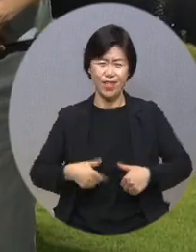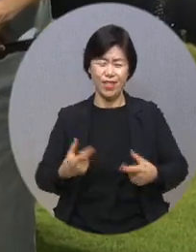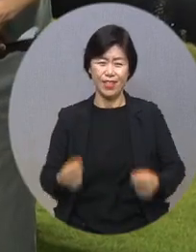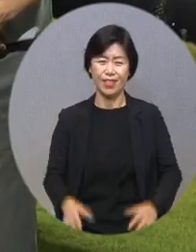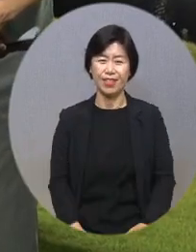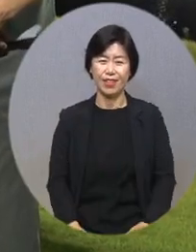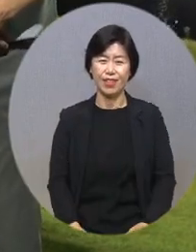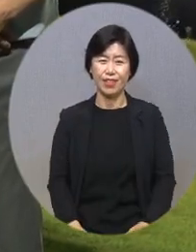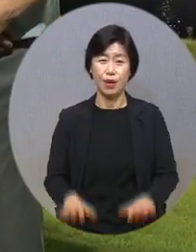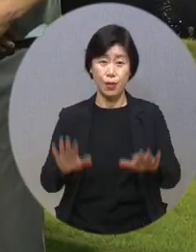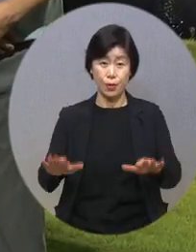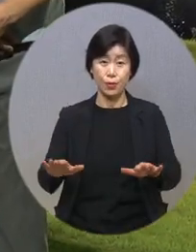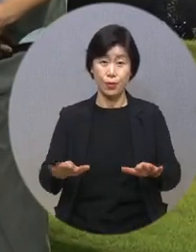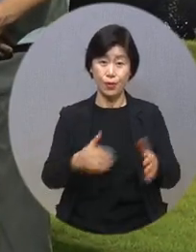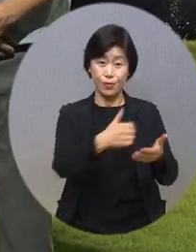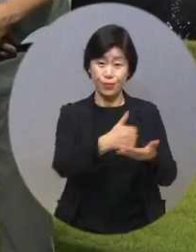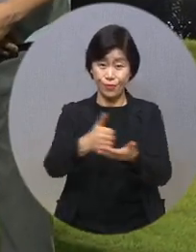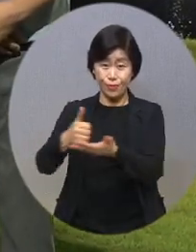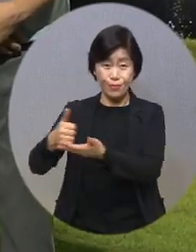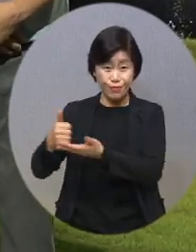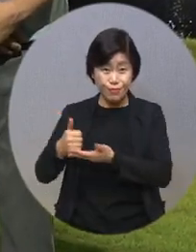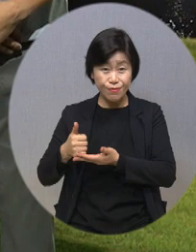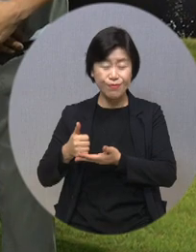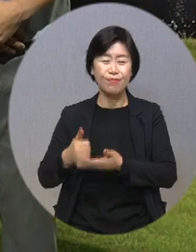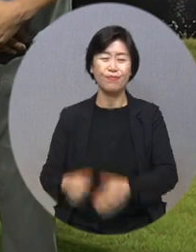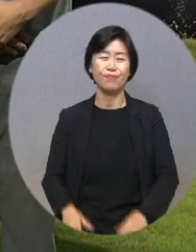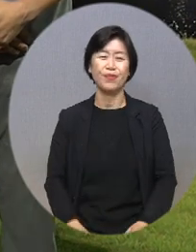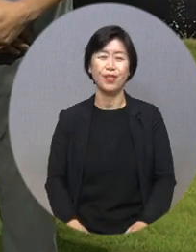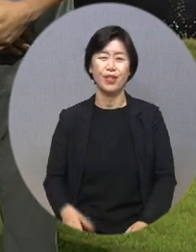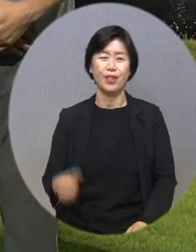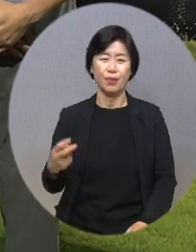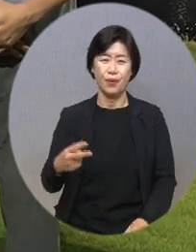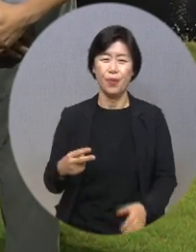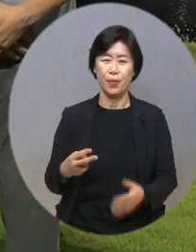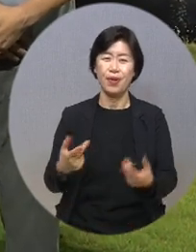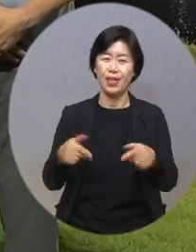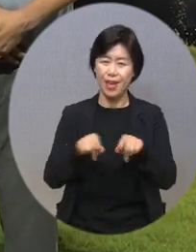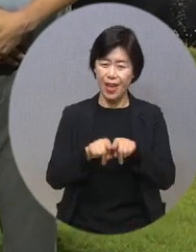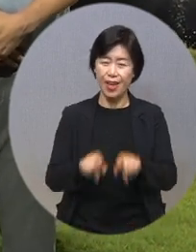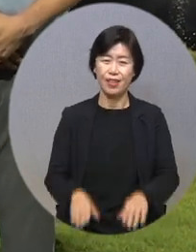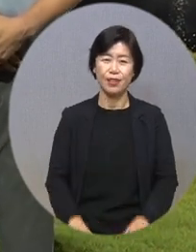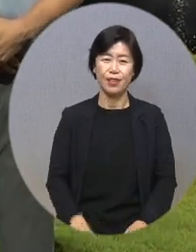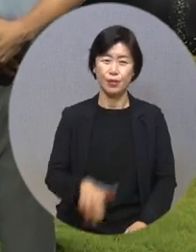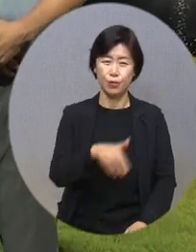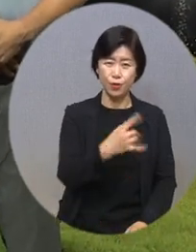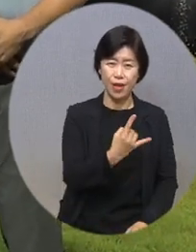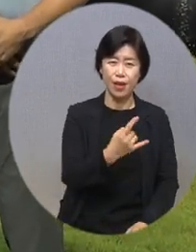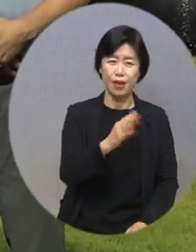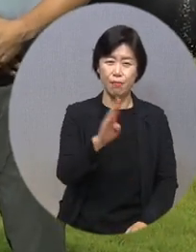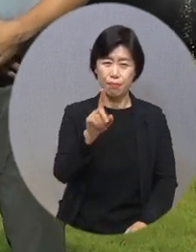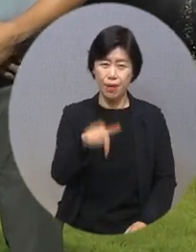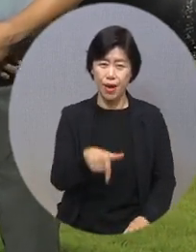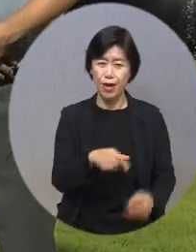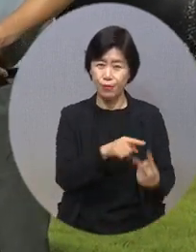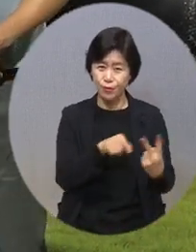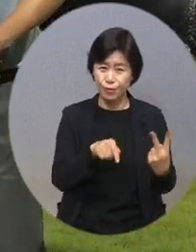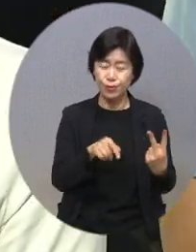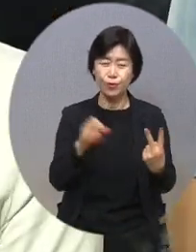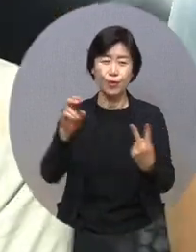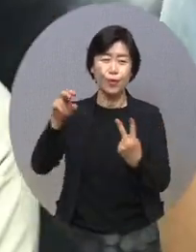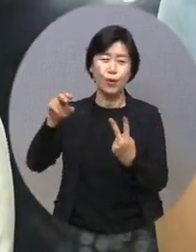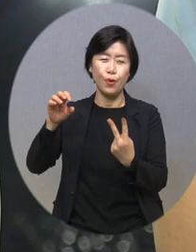오늘도 여러 게스트분들과 대배우 두 분과 최창규 배우님, 박광재 배우님, 그리고 우리 인플루언서